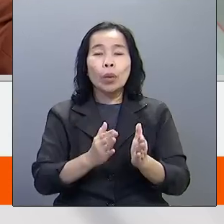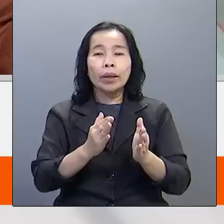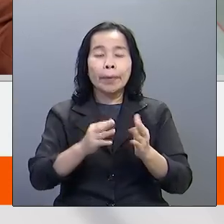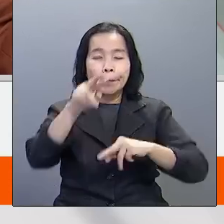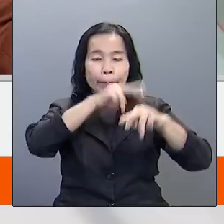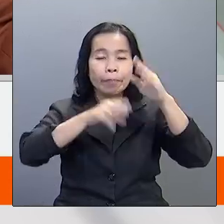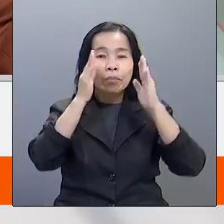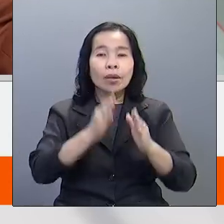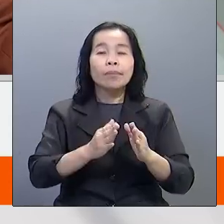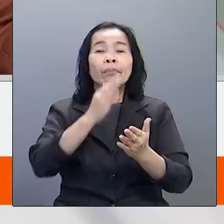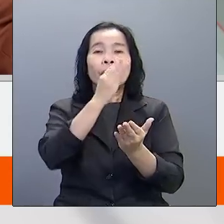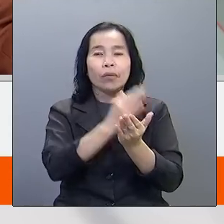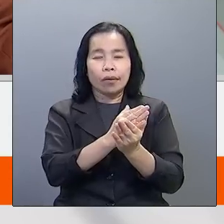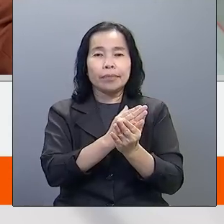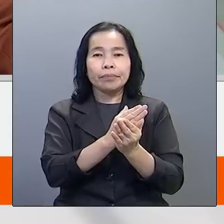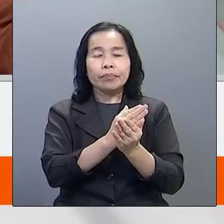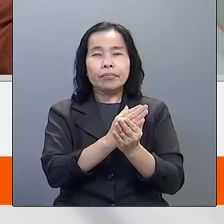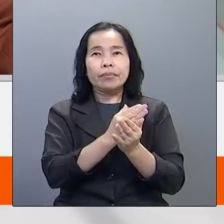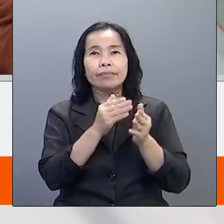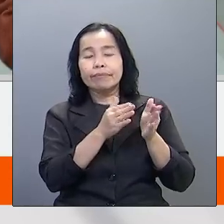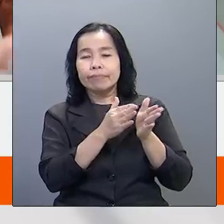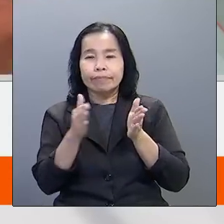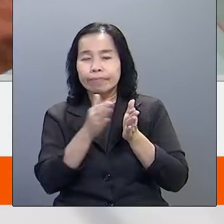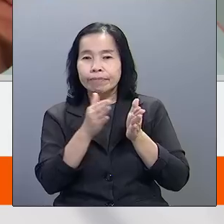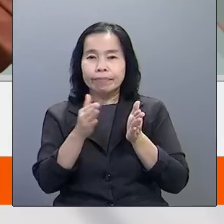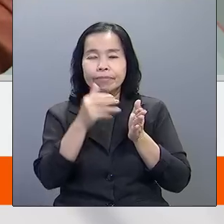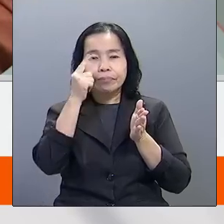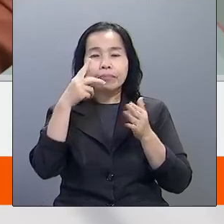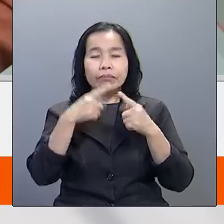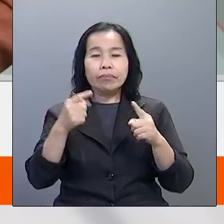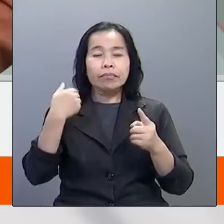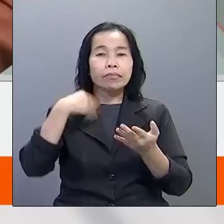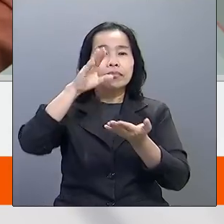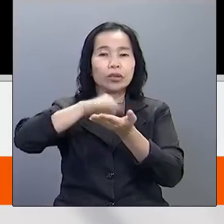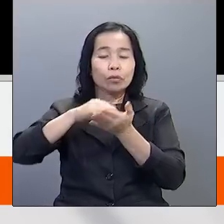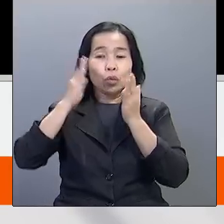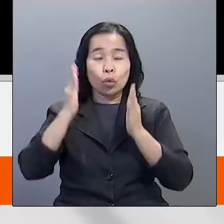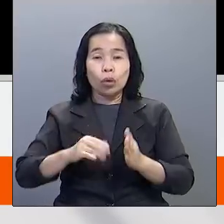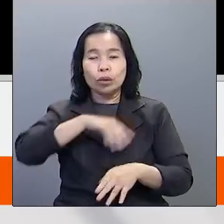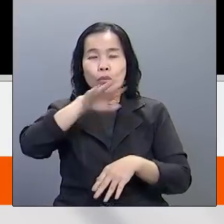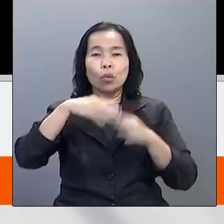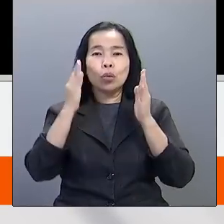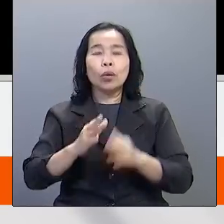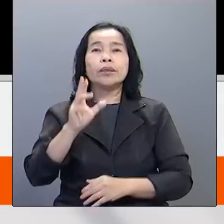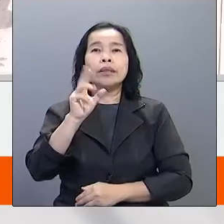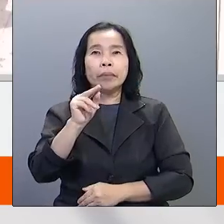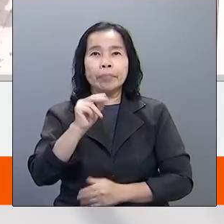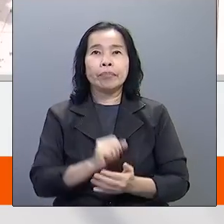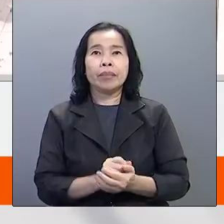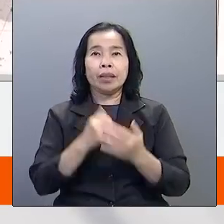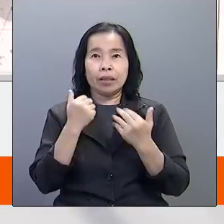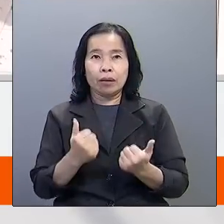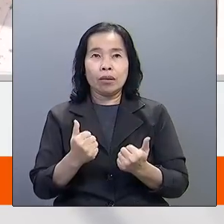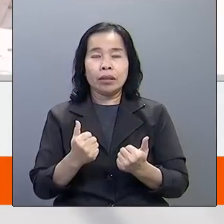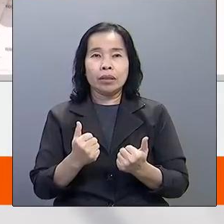เราคงดำเนินไปตลอดจนกว่าเราจะตรวจครบจนพบทั้ง30รายนะครับซ ึ่ งตอนนี้ขณะนี้ก็เหลือ3ร